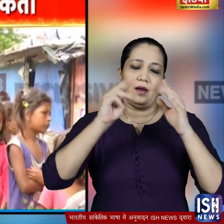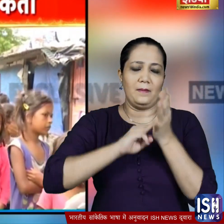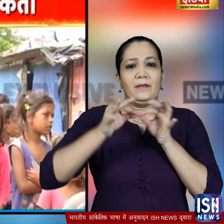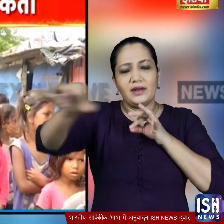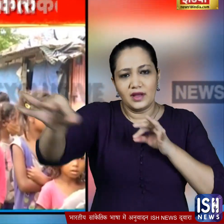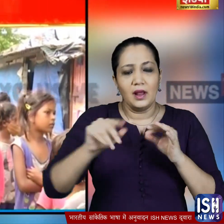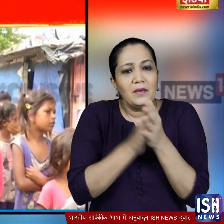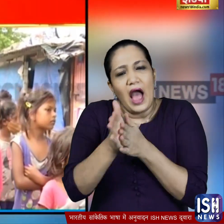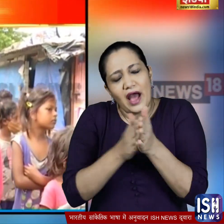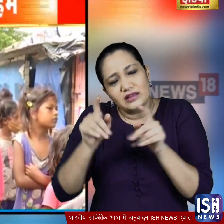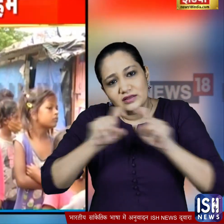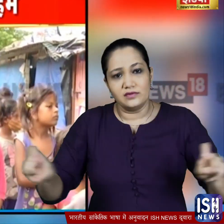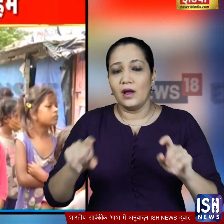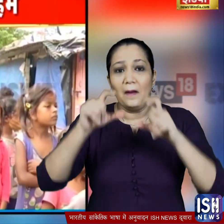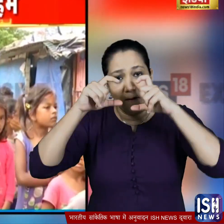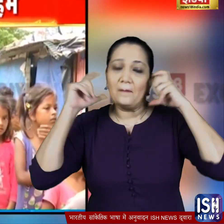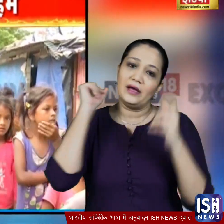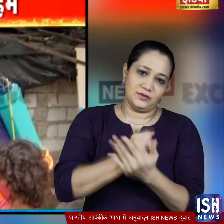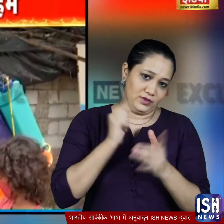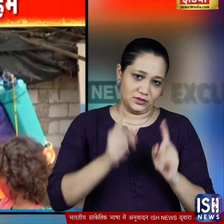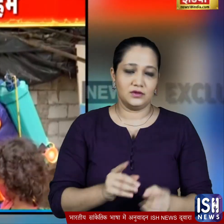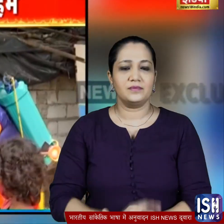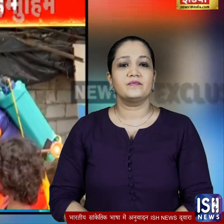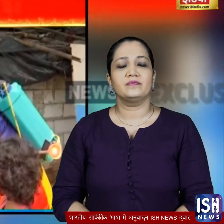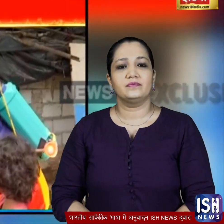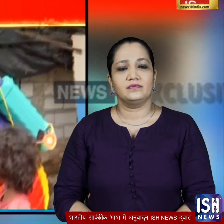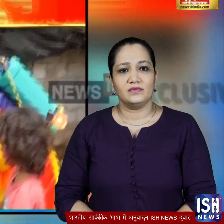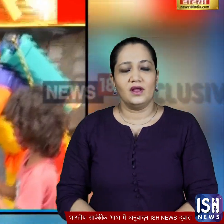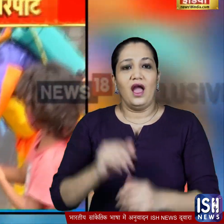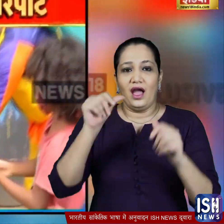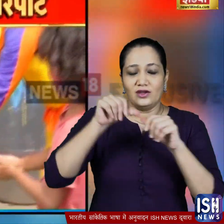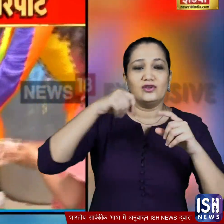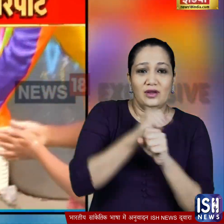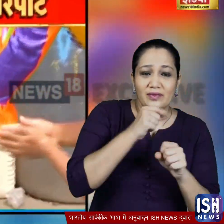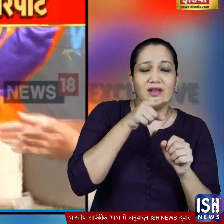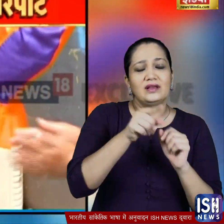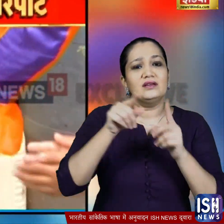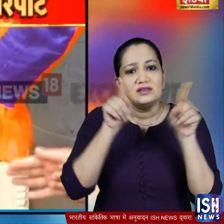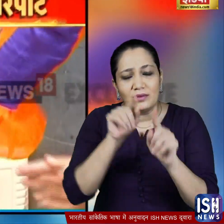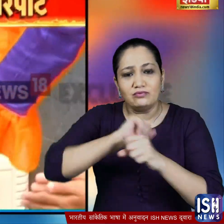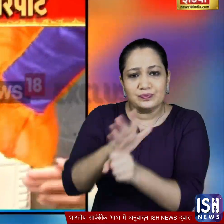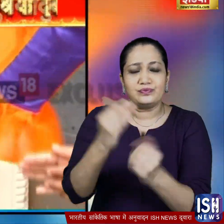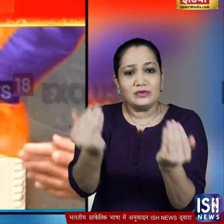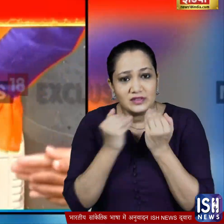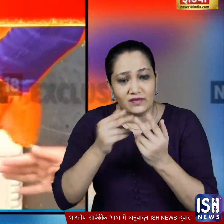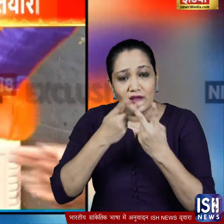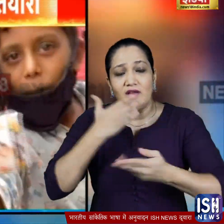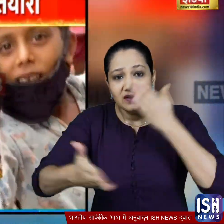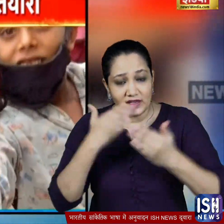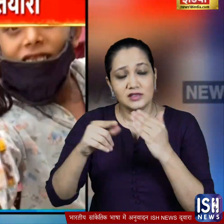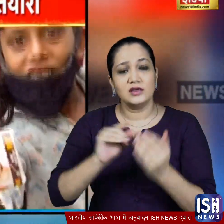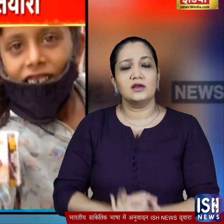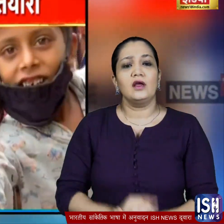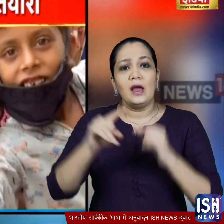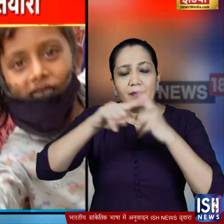और अच्छे से हाथ धोने को बोलते हैं, मास्क भी पहनने को बोलते हैं। इस अभियान के तहत अशोक कुर्मी ने न केवल ऐसे बच्चों को कोरोना से बचाव का पाठ पढ़ाया,